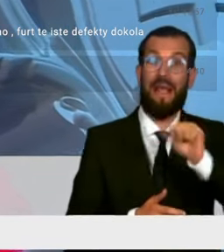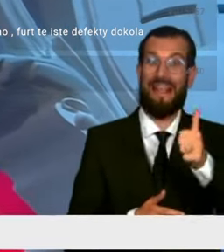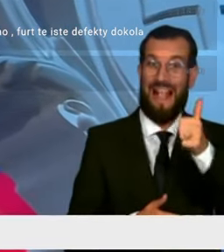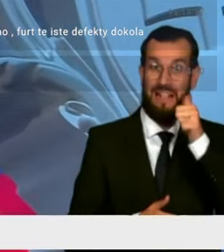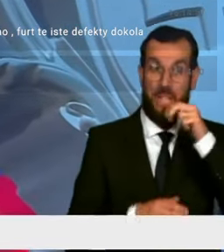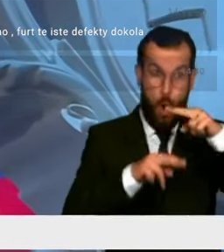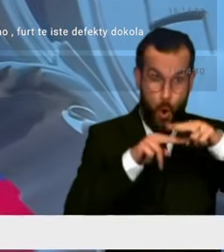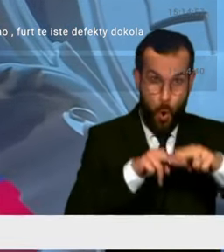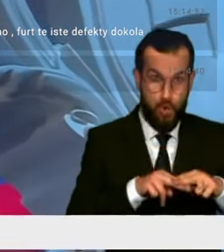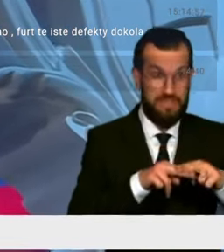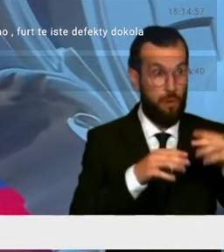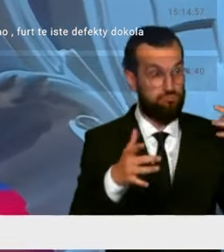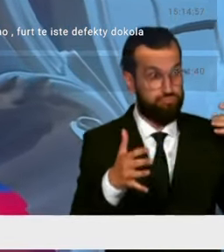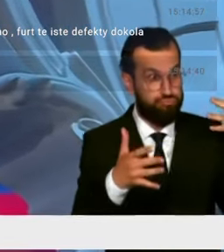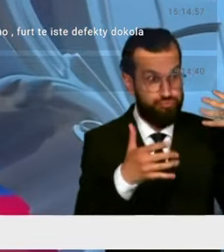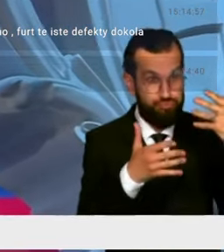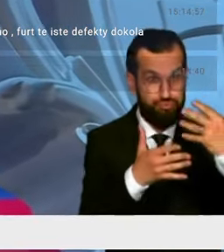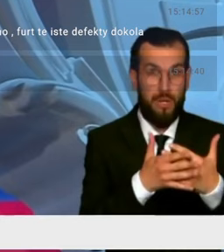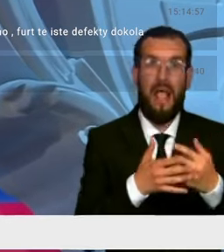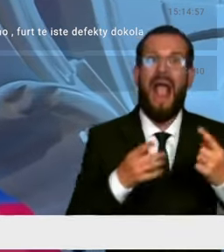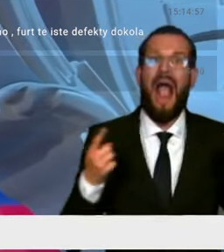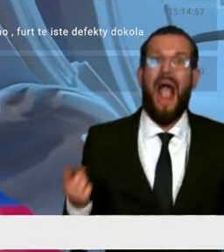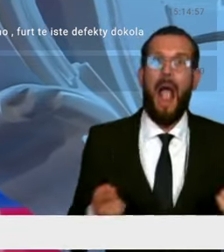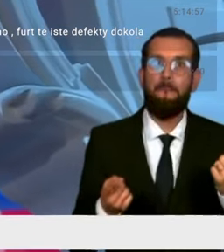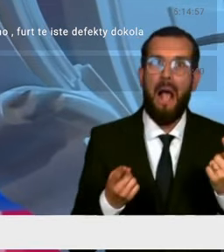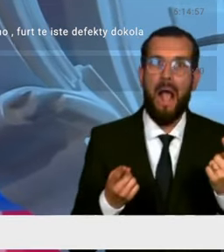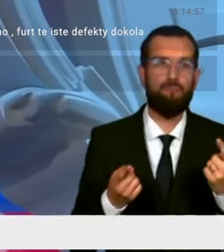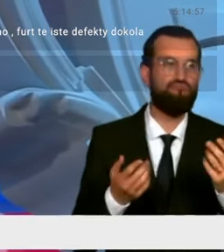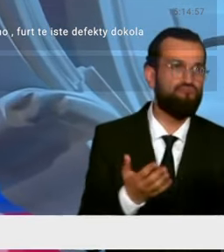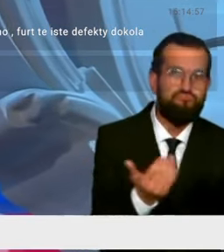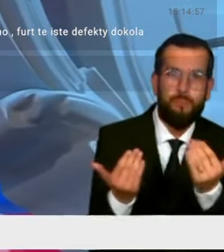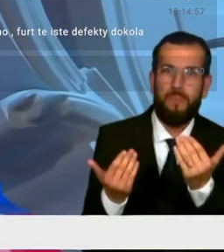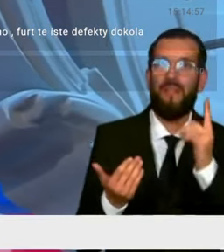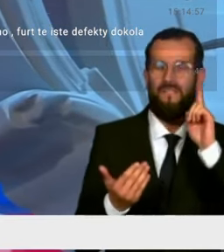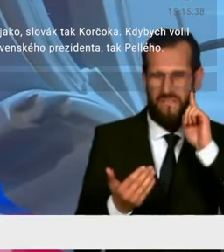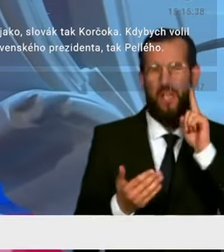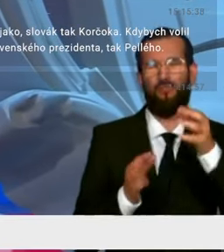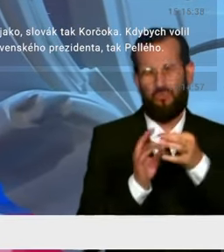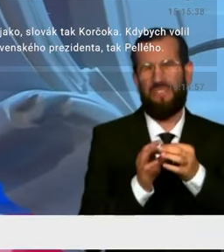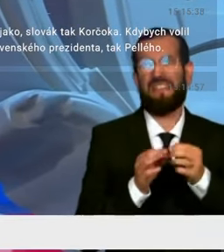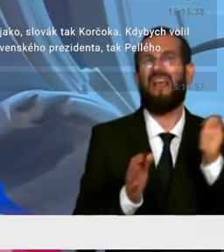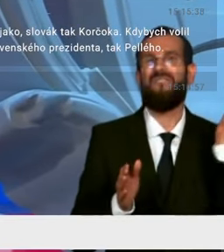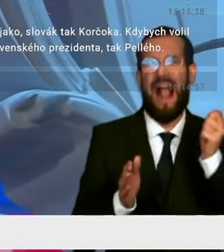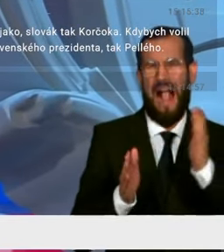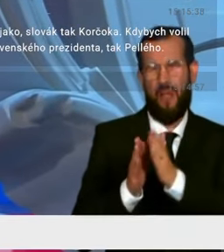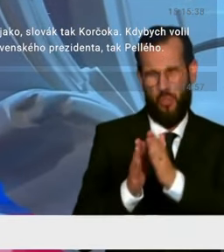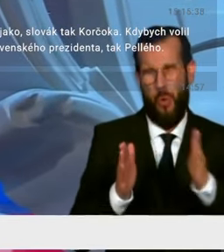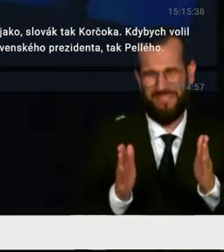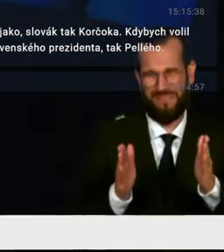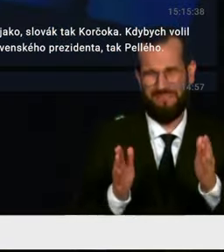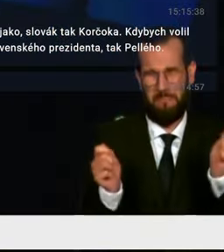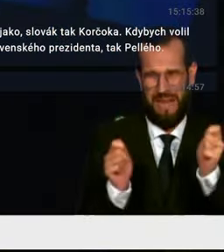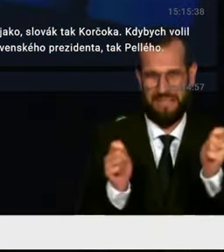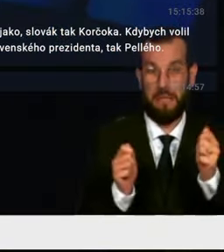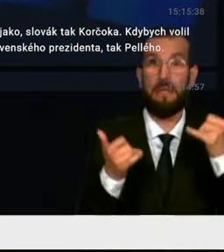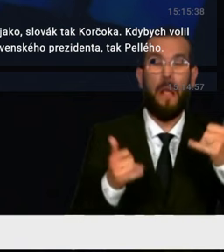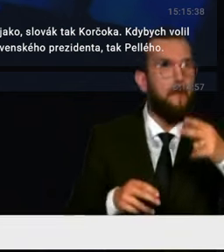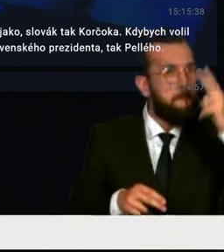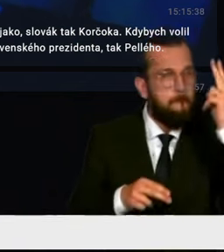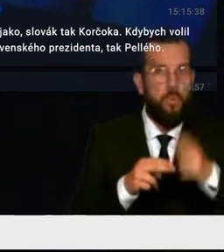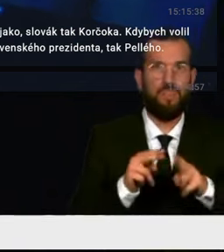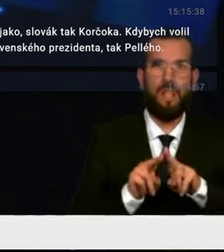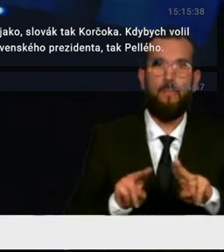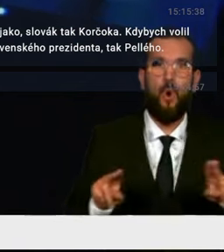aby zabojovali a bola to pomerne intenzívna kampaň aj keď predelená veľkonočnými sviatkami Dnes večer je tu Posledná šanca